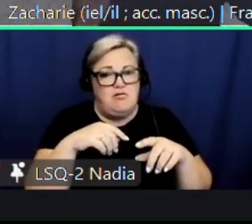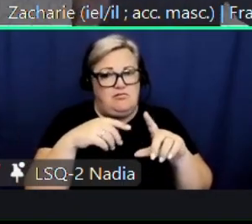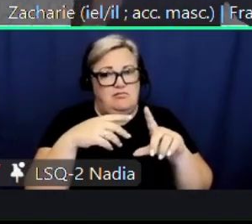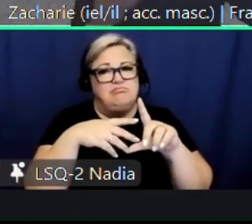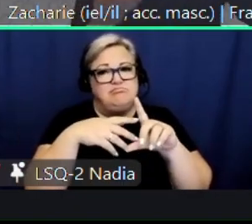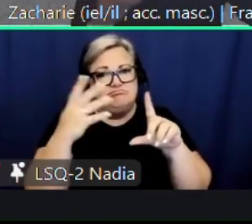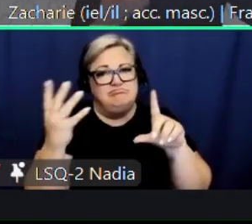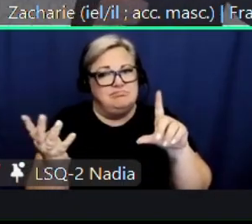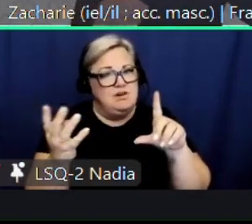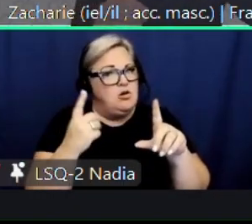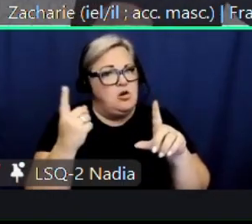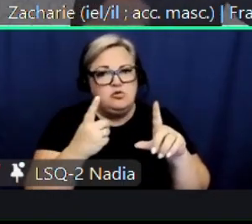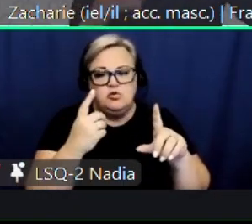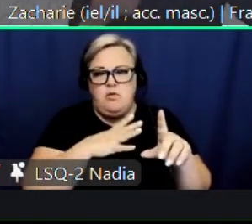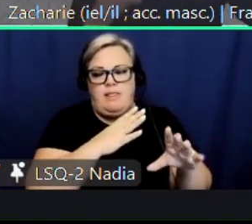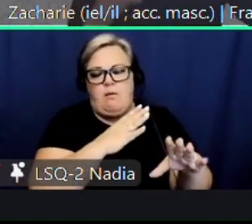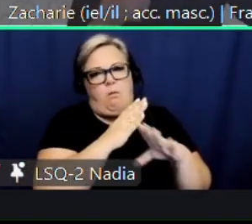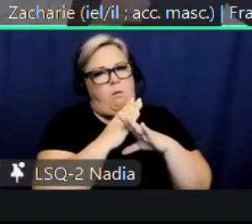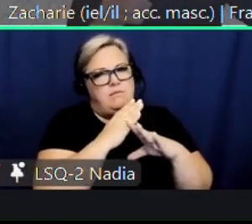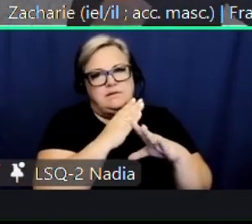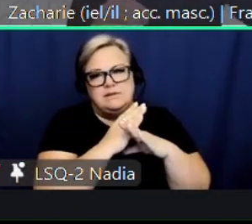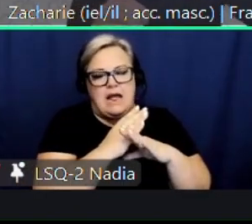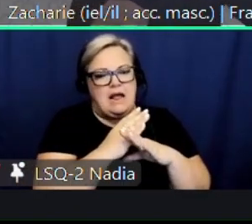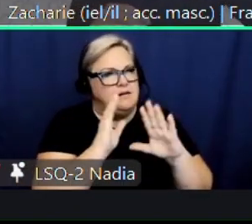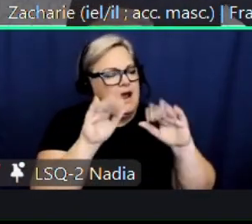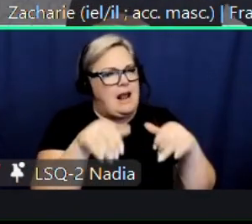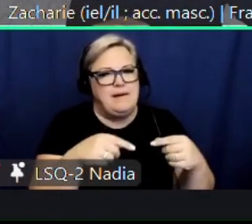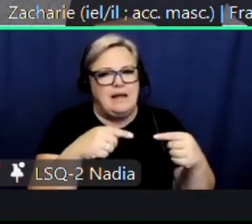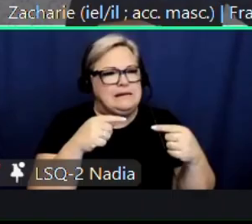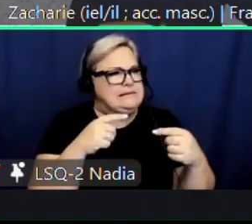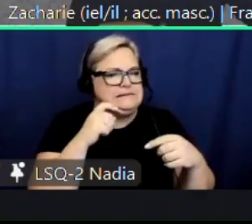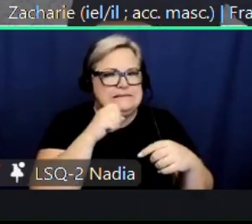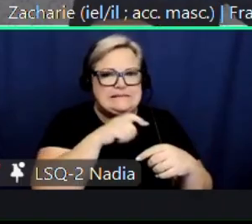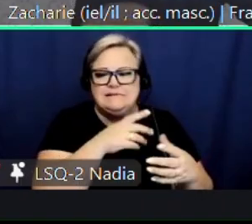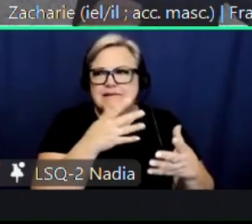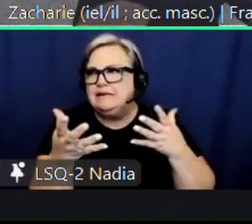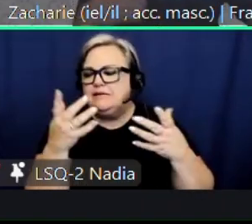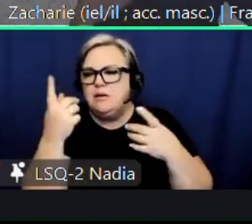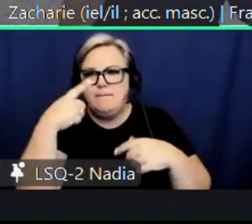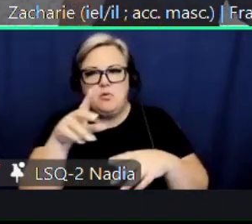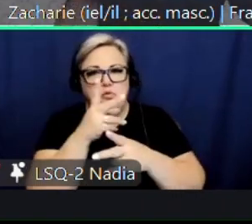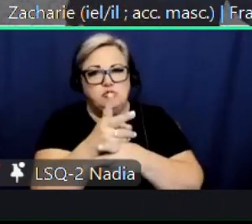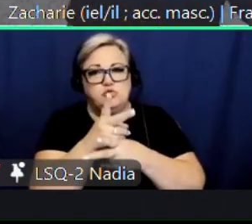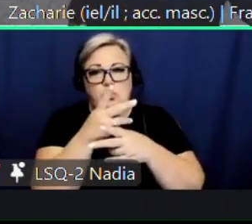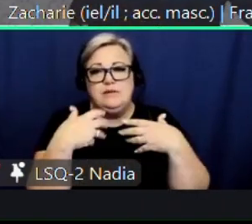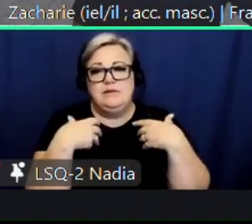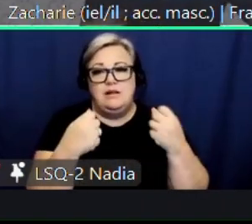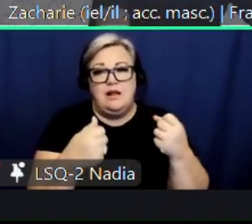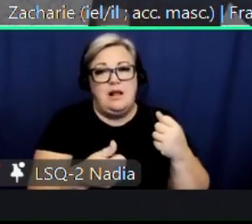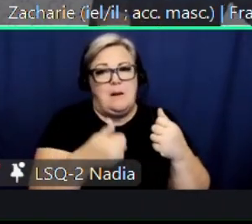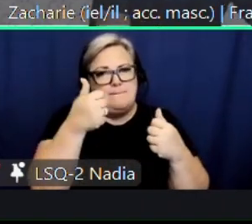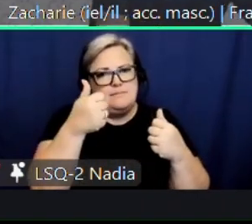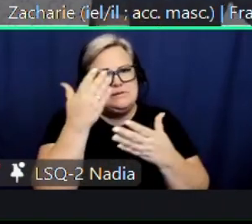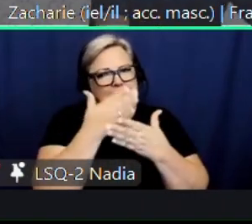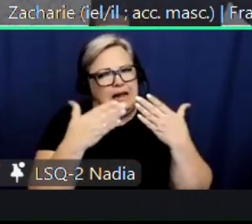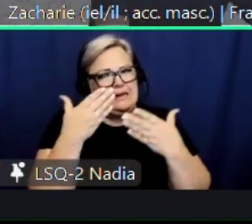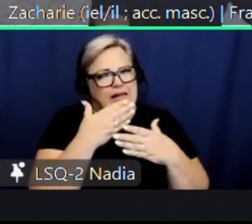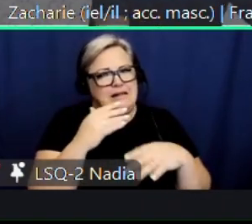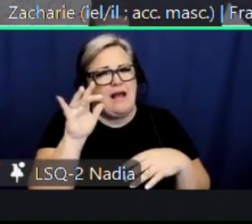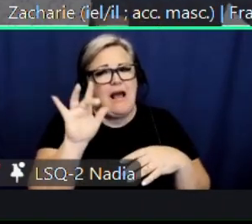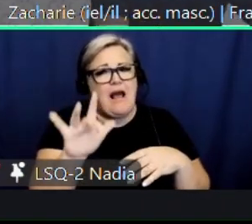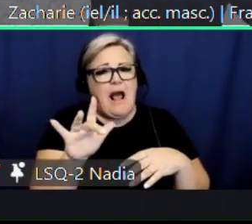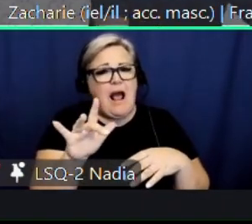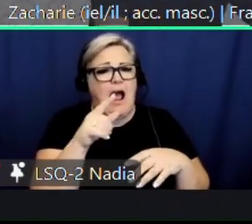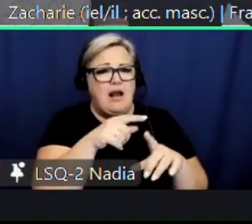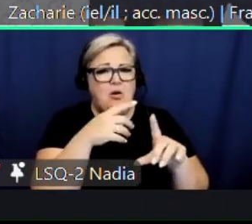LGBTQIA+, vivent toujours des obstacles et des difficultés dans l'accès à des soins de santé. Ceci est encore plus préoccupant puisque les